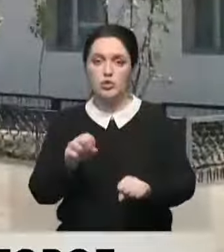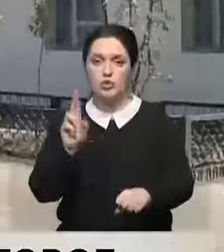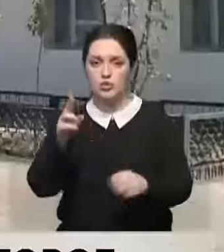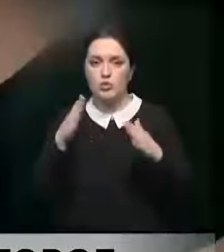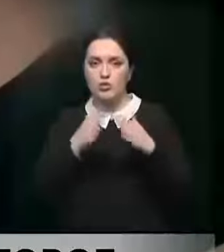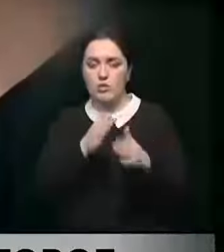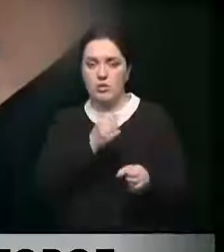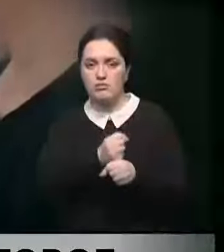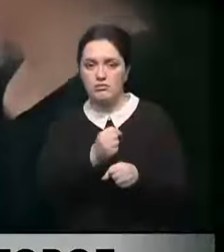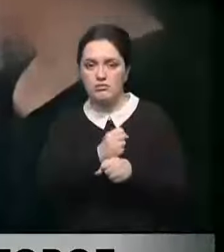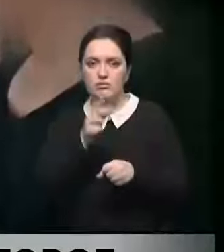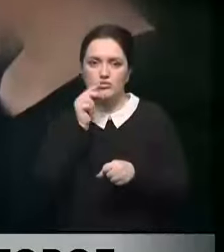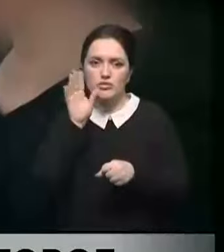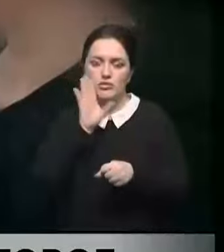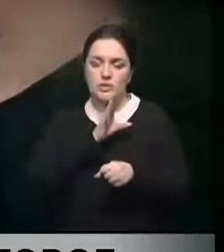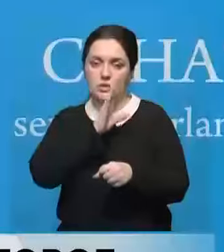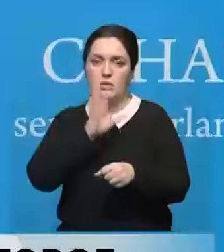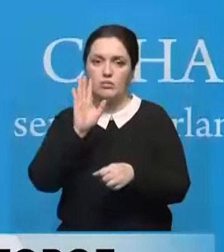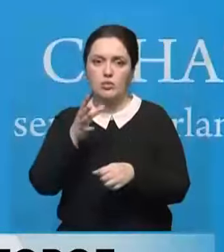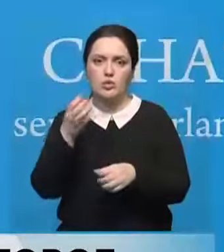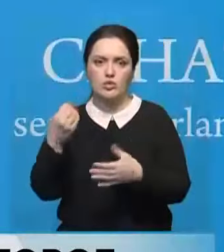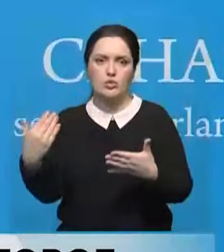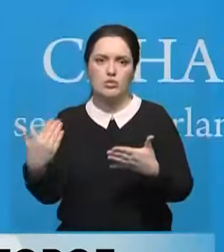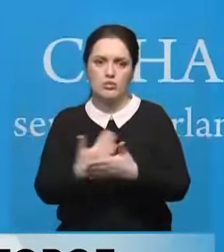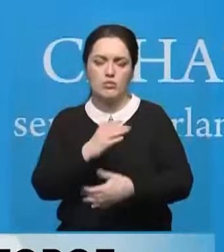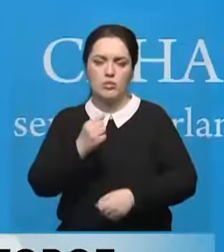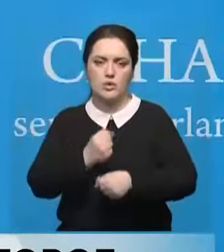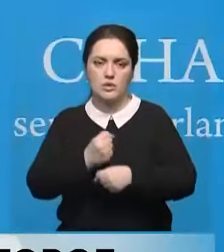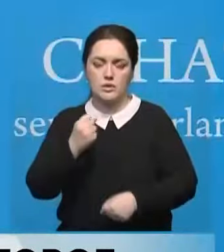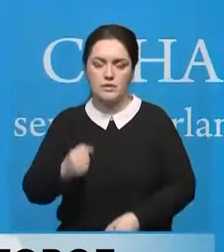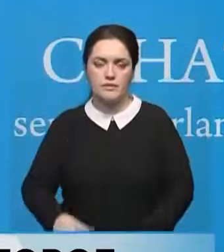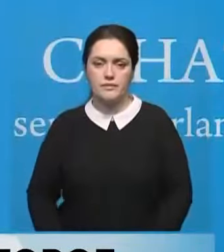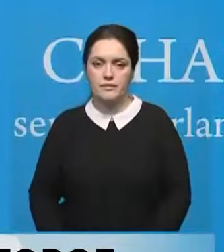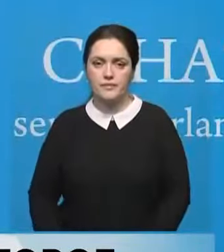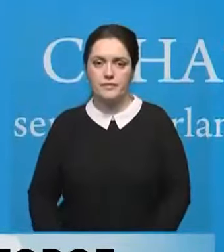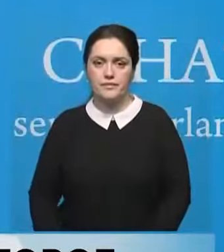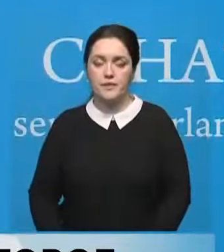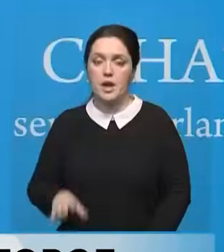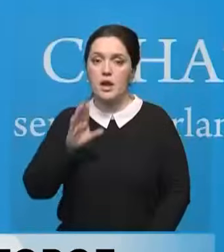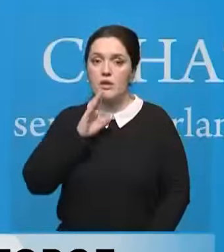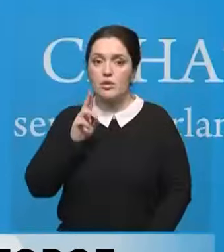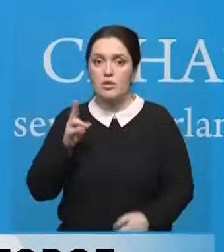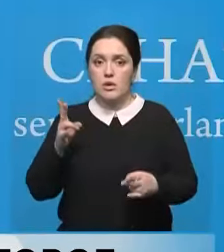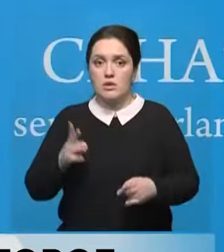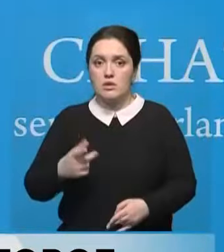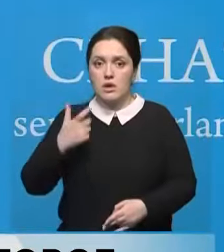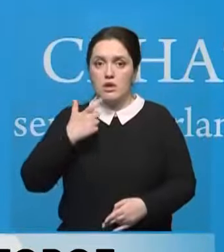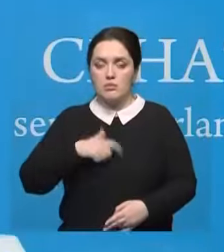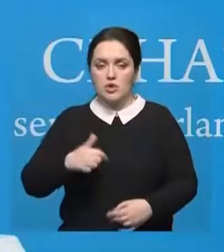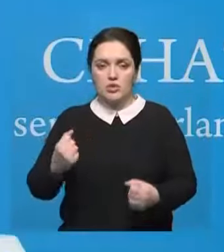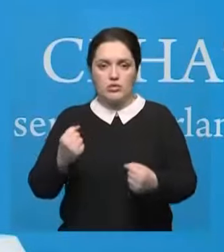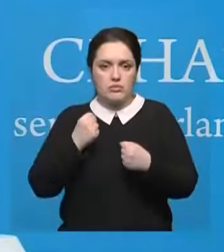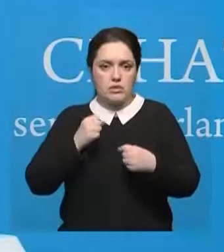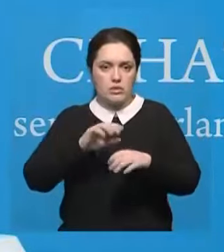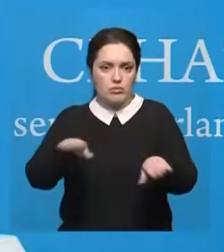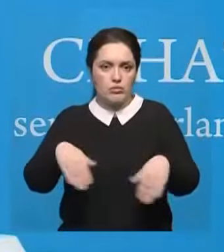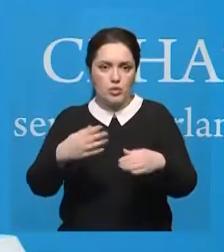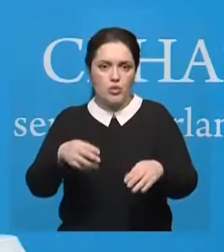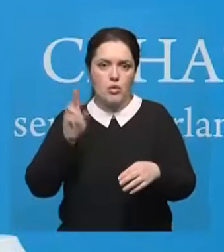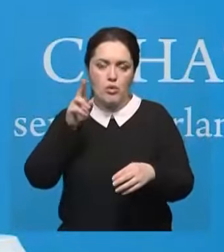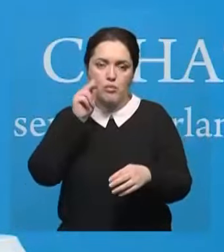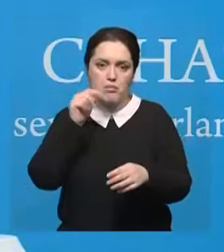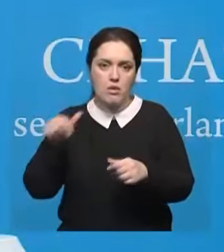принципиально новые ограничения. Жертвы у нас не защищены от преследования со стороны